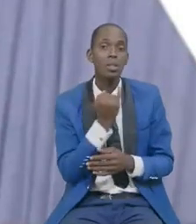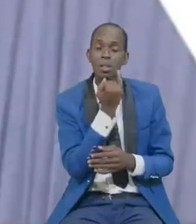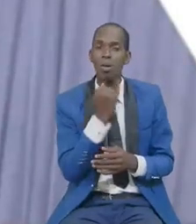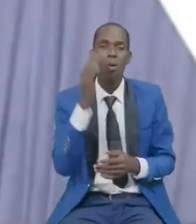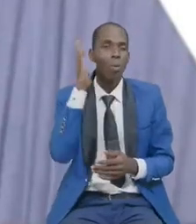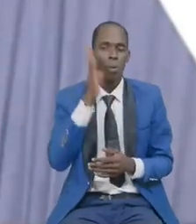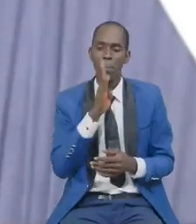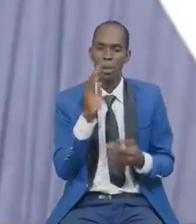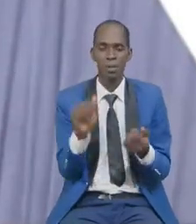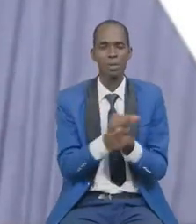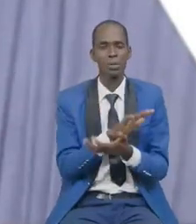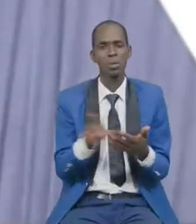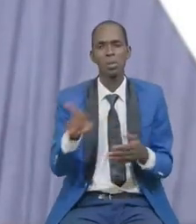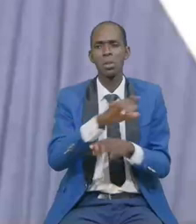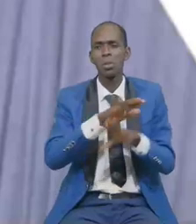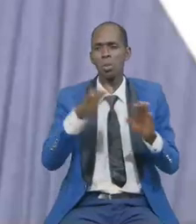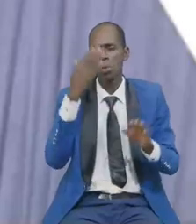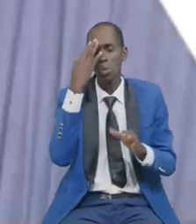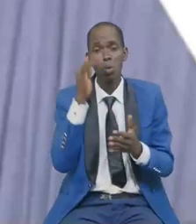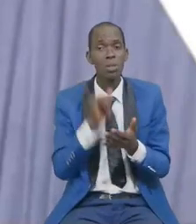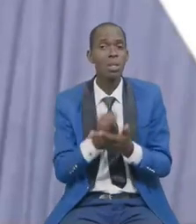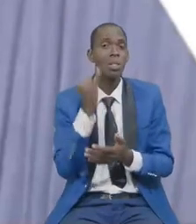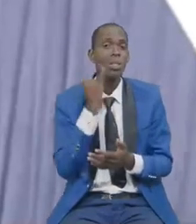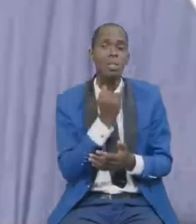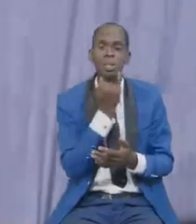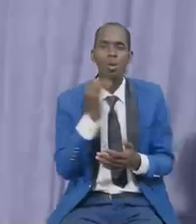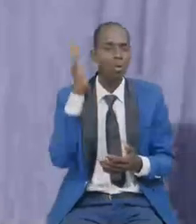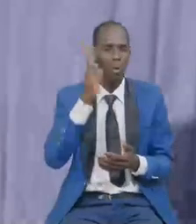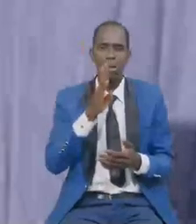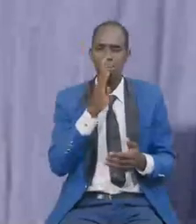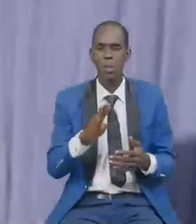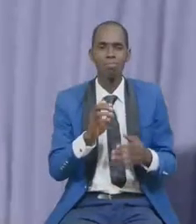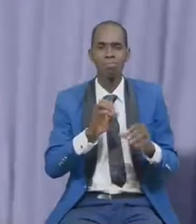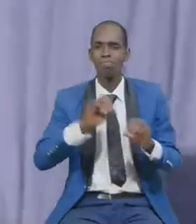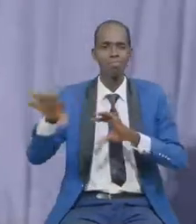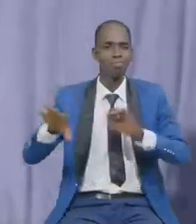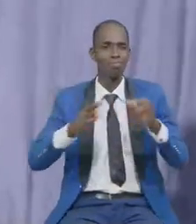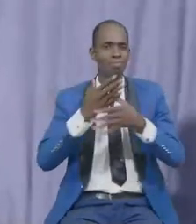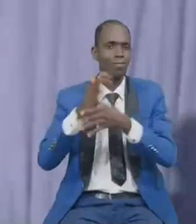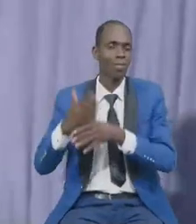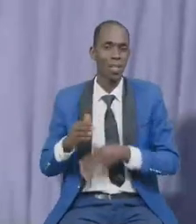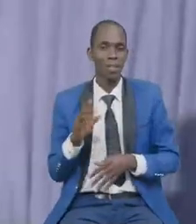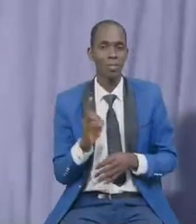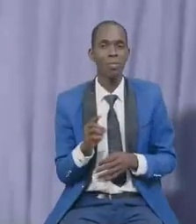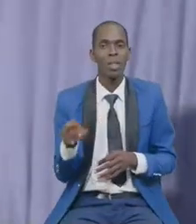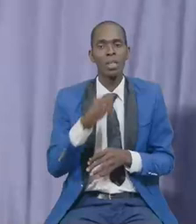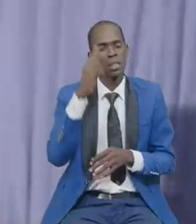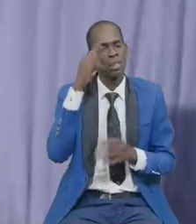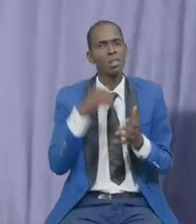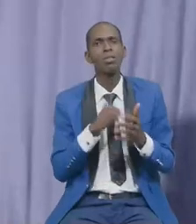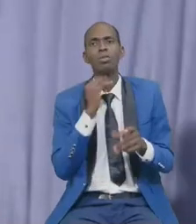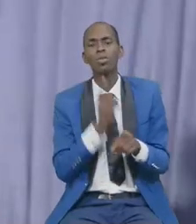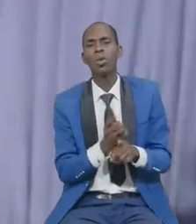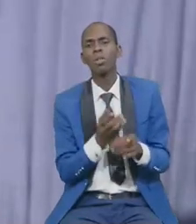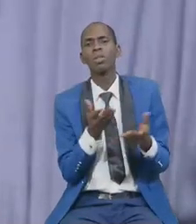savaient pas qu'Israël sera dispersé. Ils pensaient que c'était simplement là. Quand ils ont dit que son